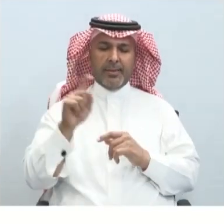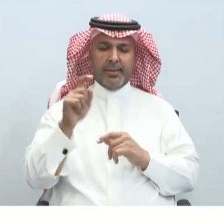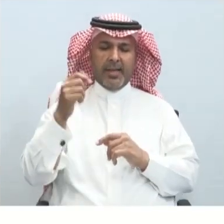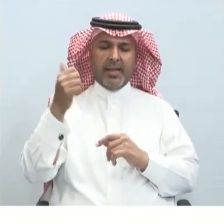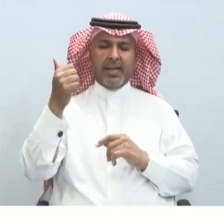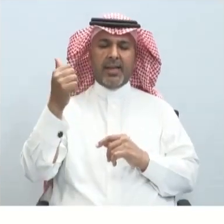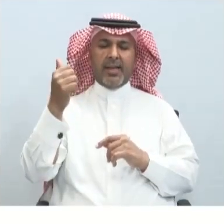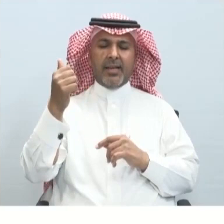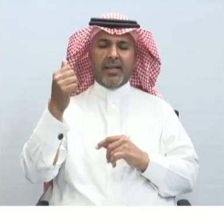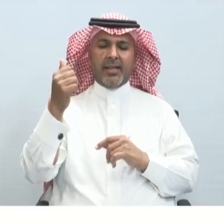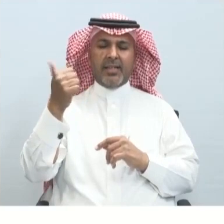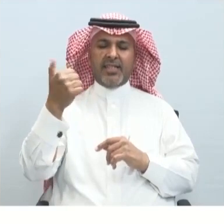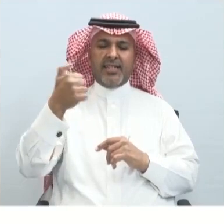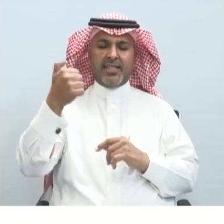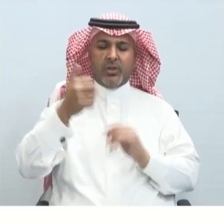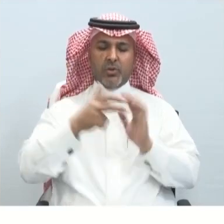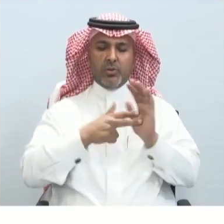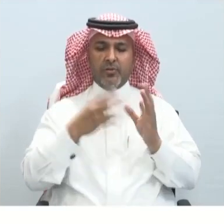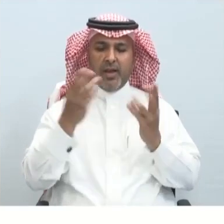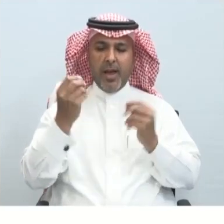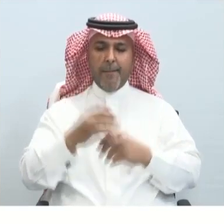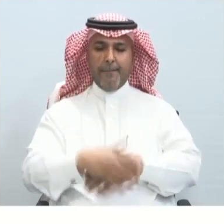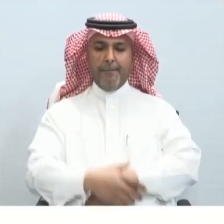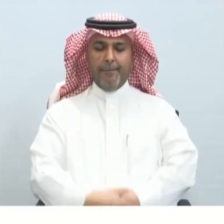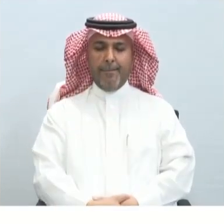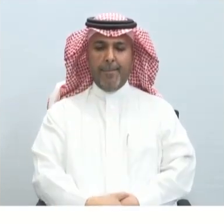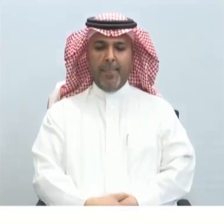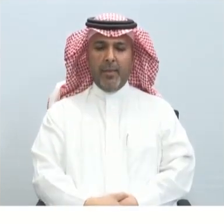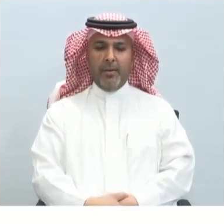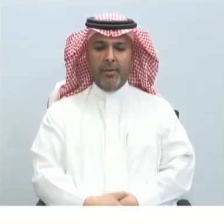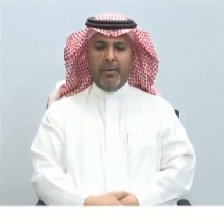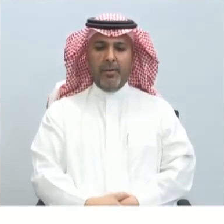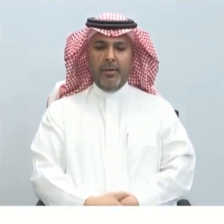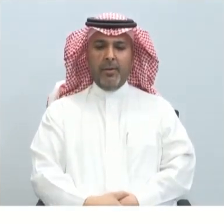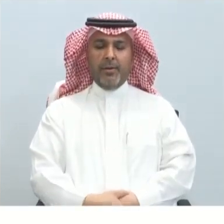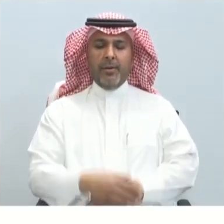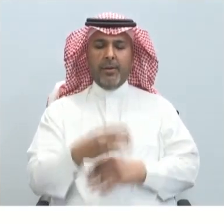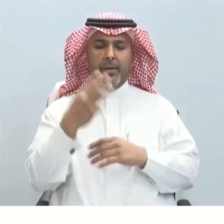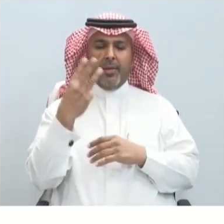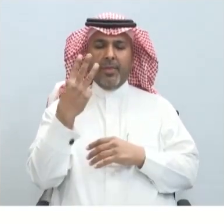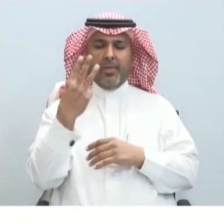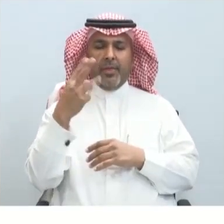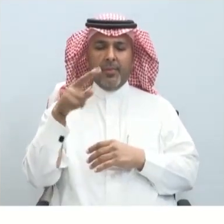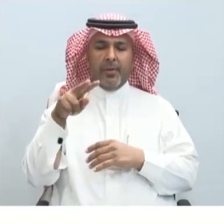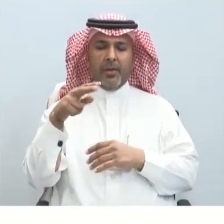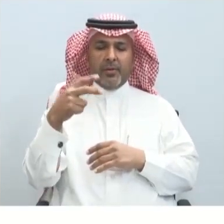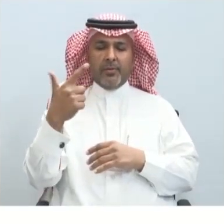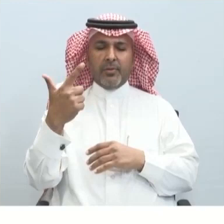الستين درجه بهذا الشكل وبالتالي حيطلع الجواب